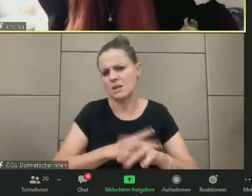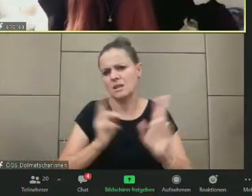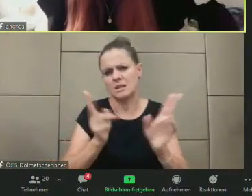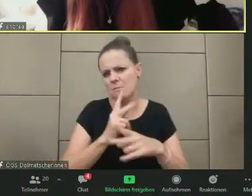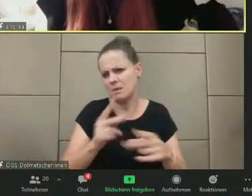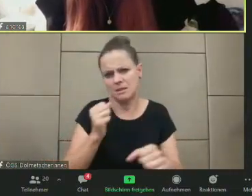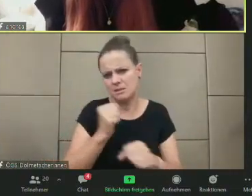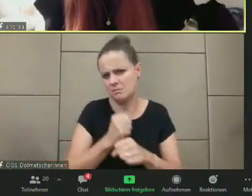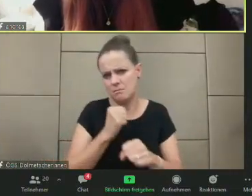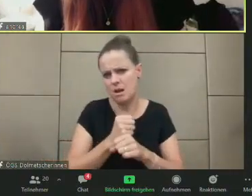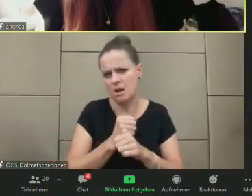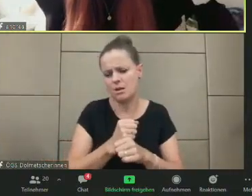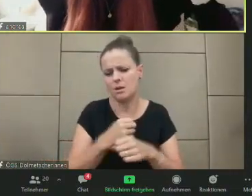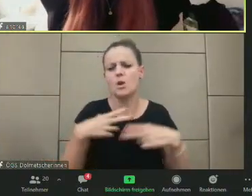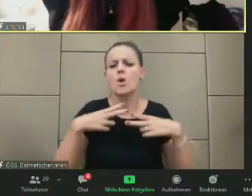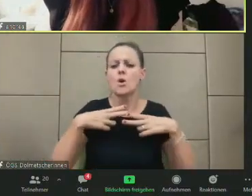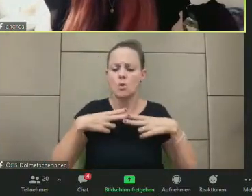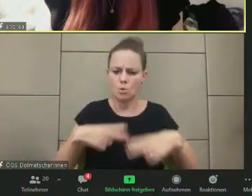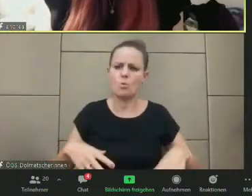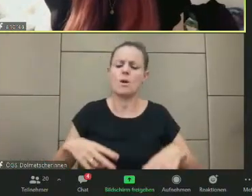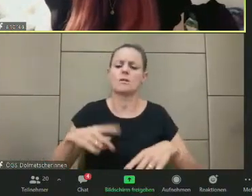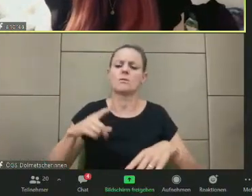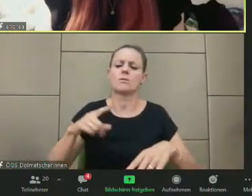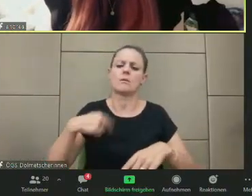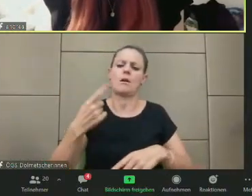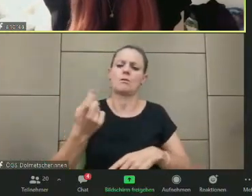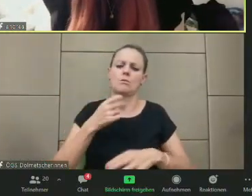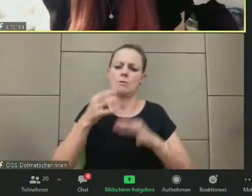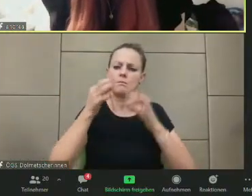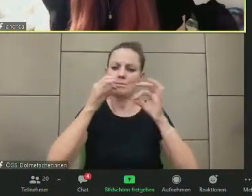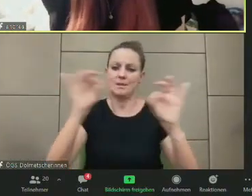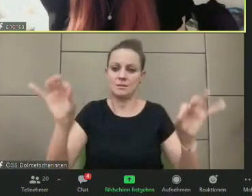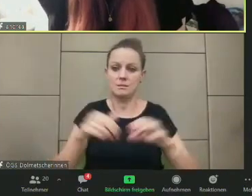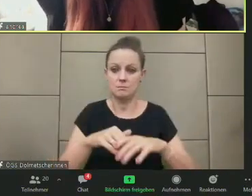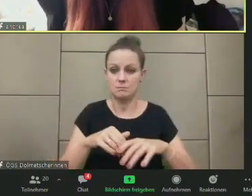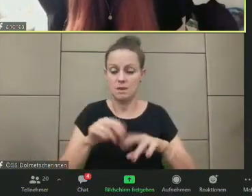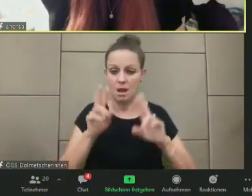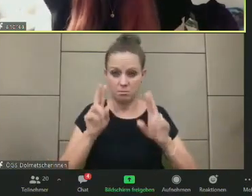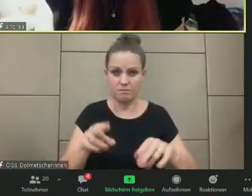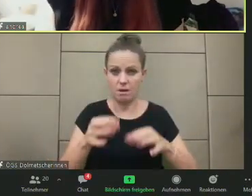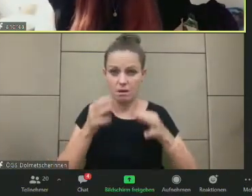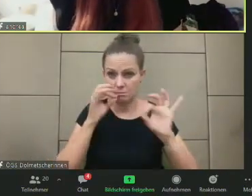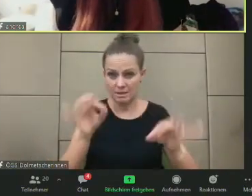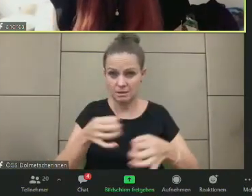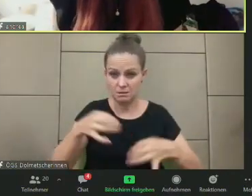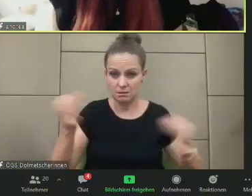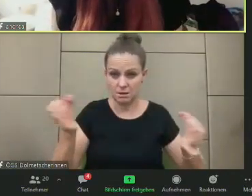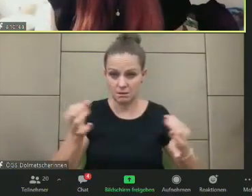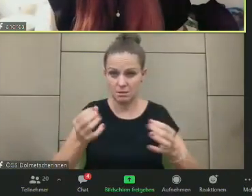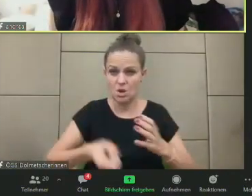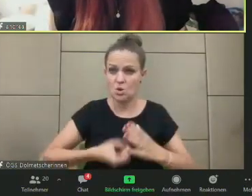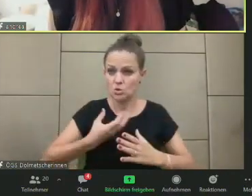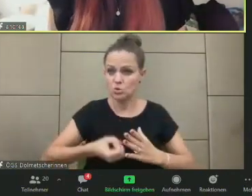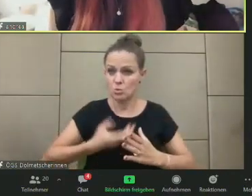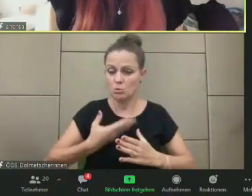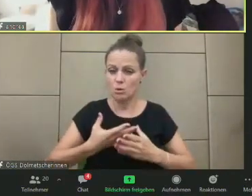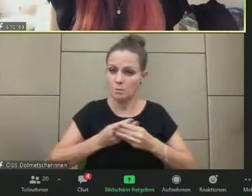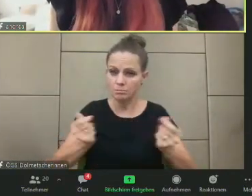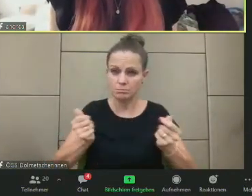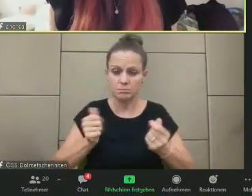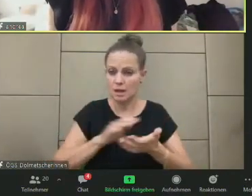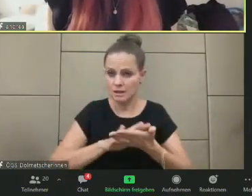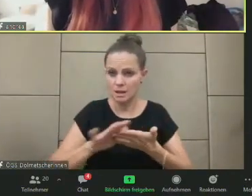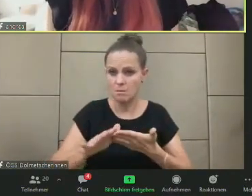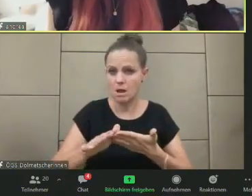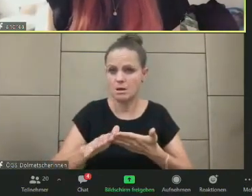bisschen aus und bald wird es besser. Nur, es wurde nie wirklich besser. Die Symptome gingen nie ganz weg. Ich hatte